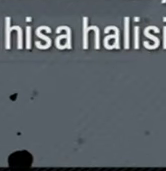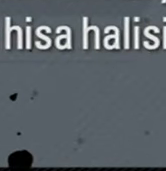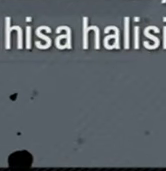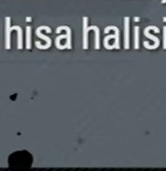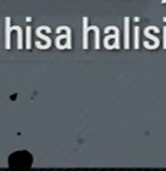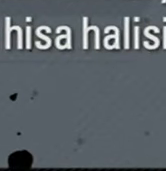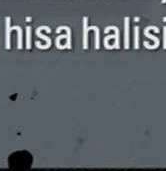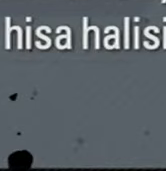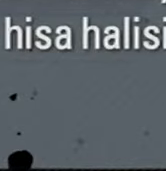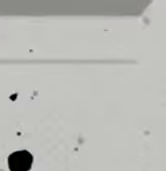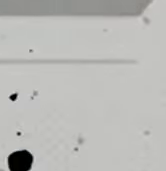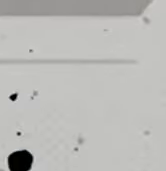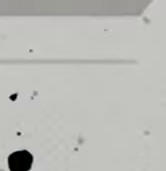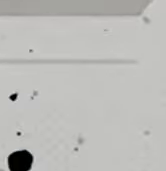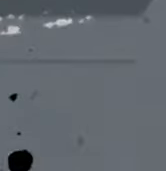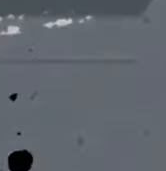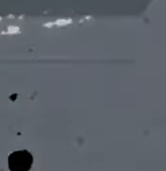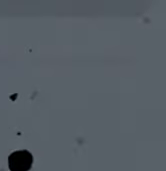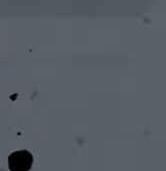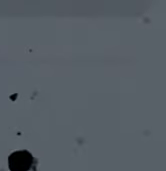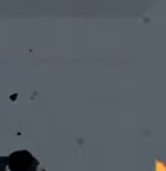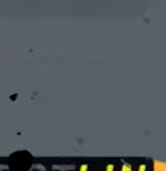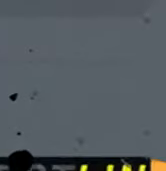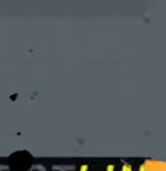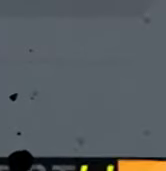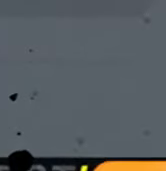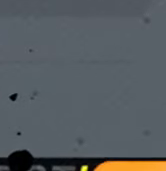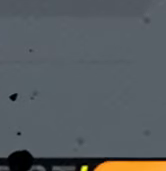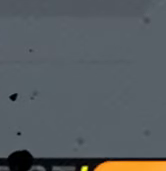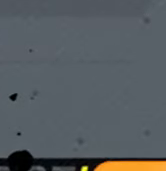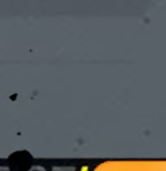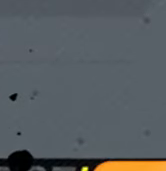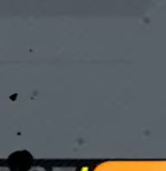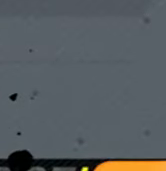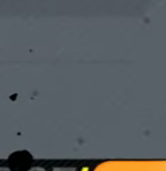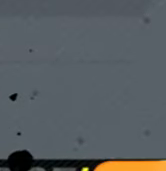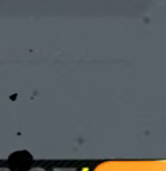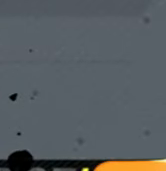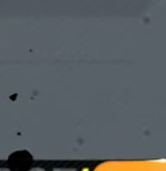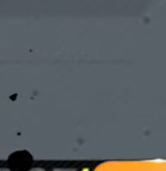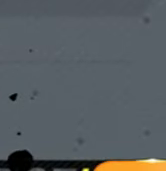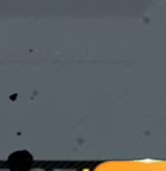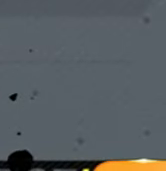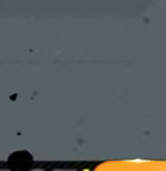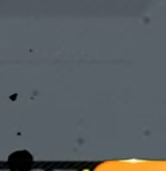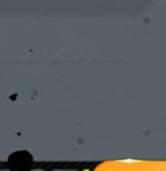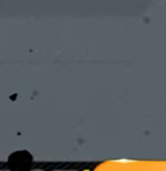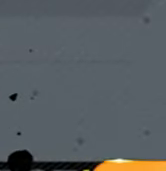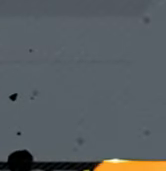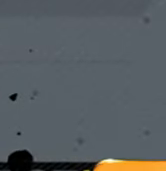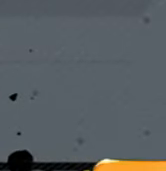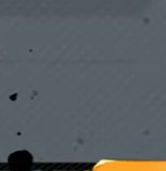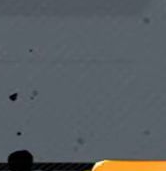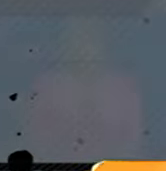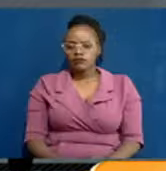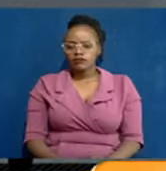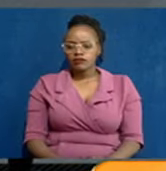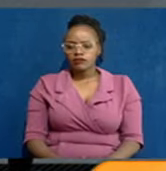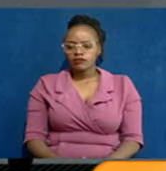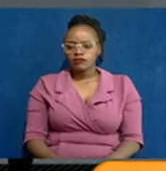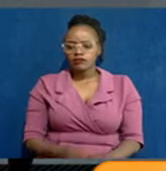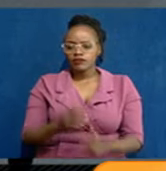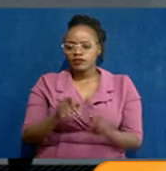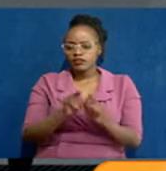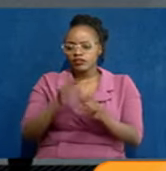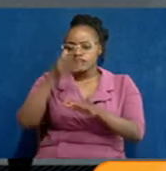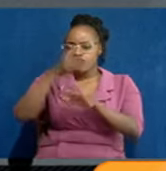na Mrs. Masharia. Wanahisa halisi wanailaumu IRA kwa kuidhinisha na kuendelea kuidhinisha utoaji wa stakabadhi